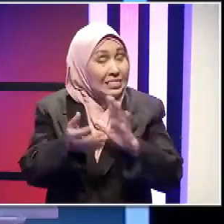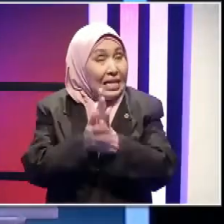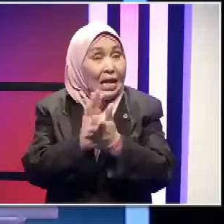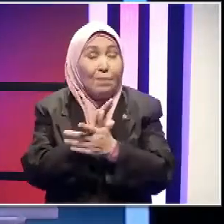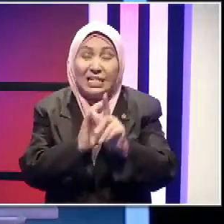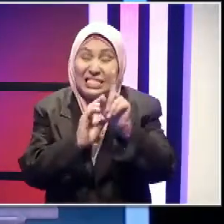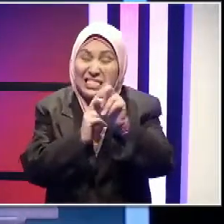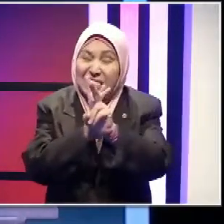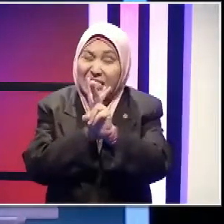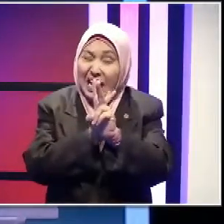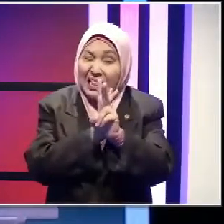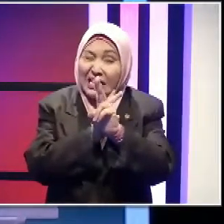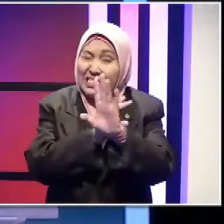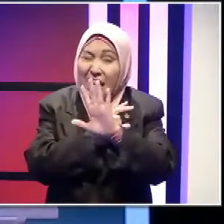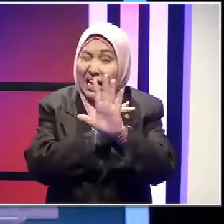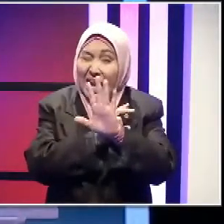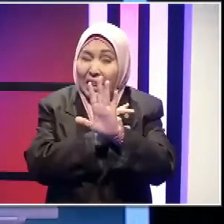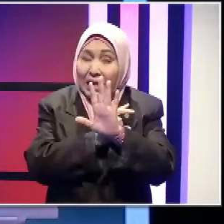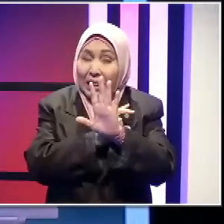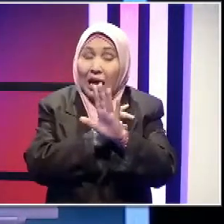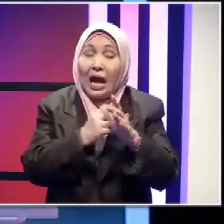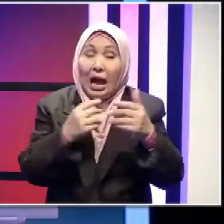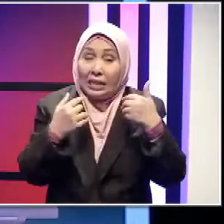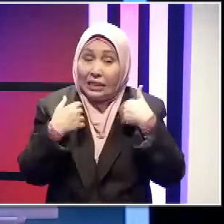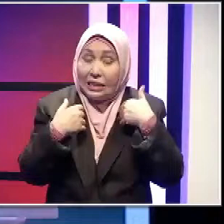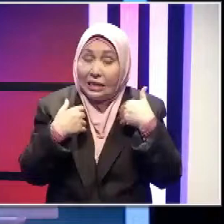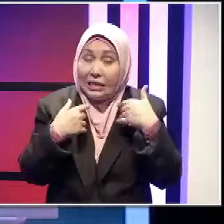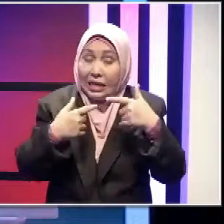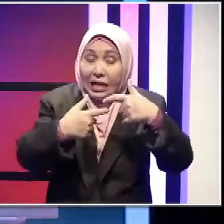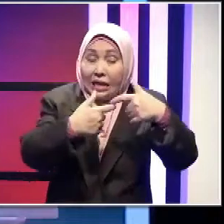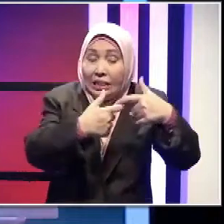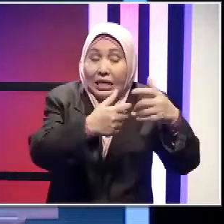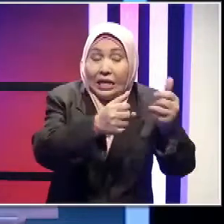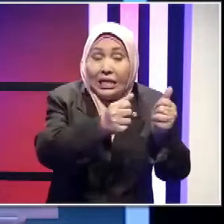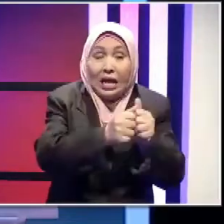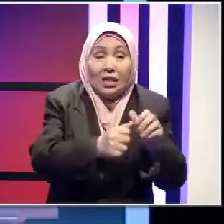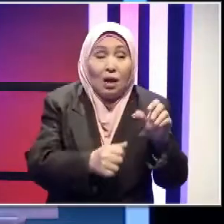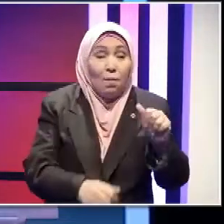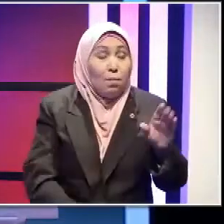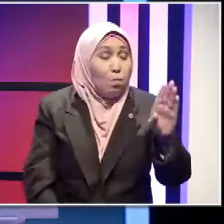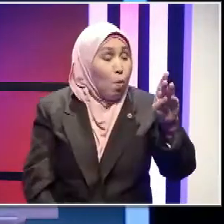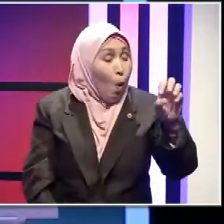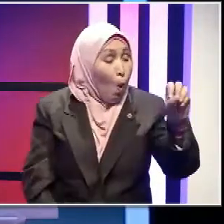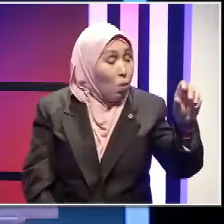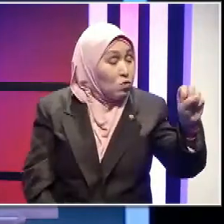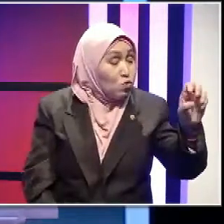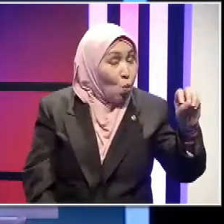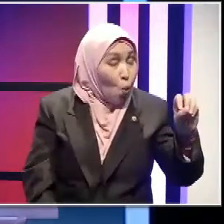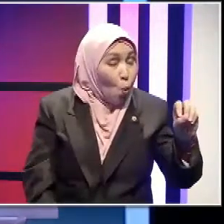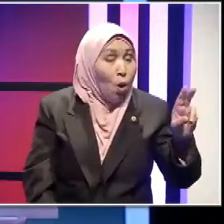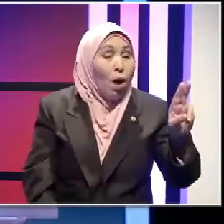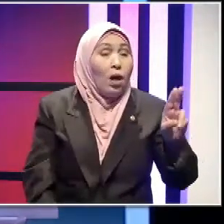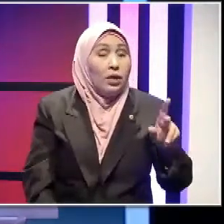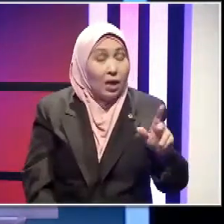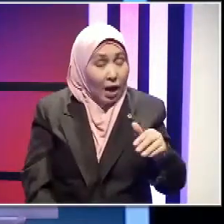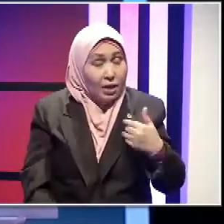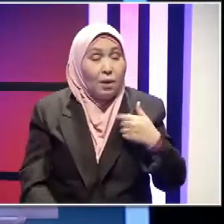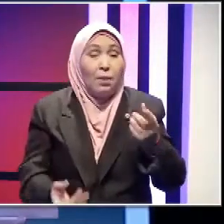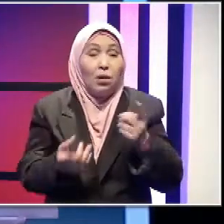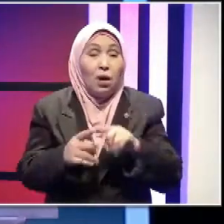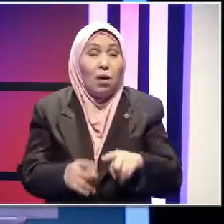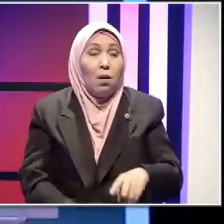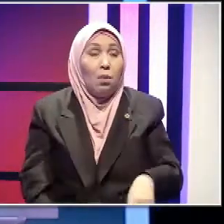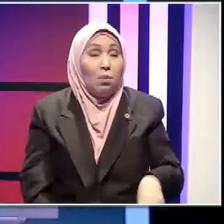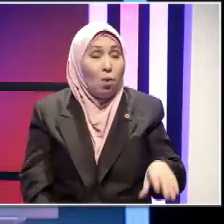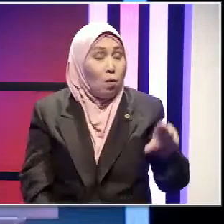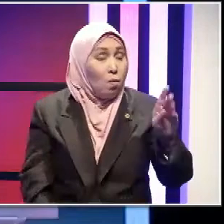bye jangan terkesan dengan ketebalan so jadi Natal promosu ada berlaku tadi baca novel